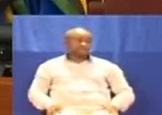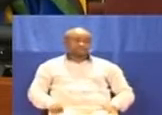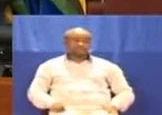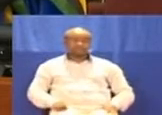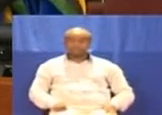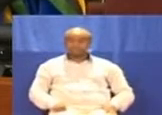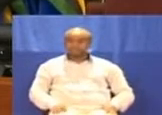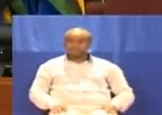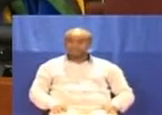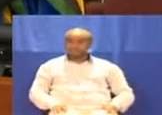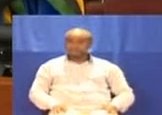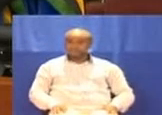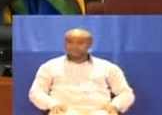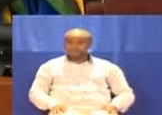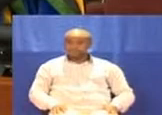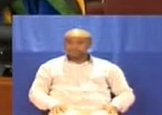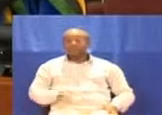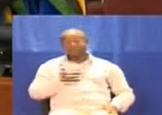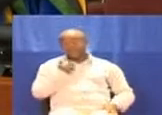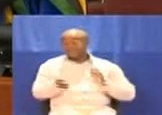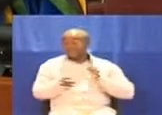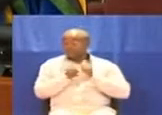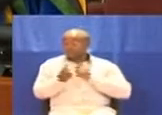Hata alilosema mheshimiwa mzee Kesi